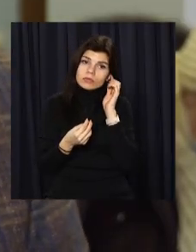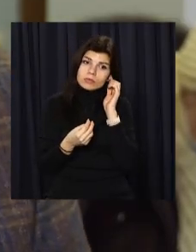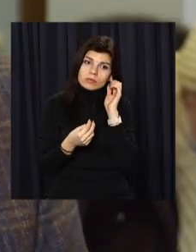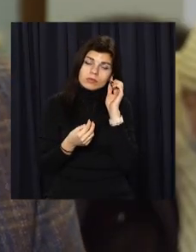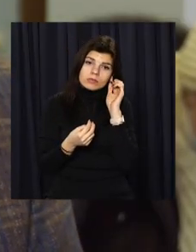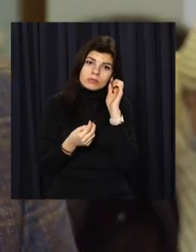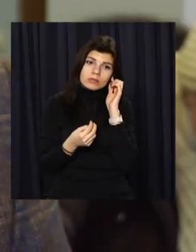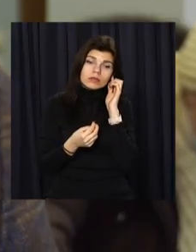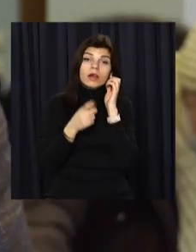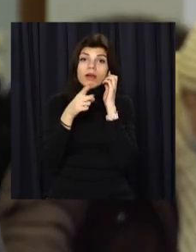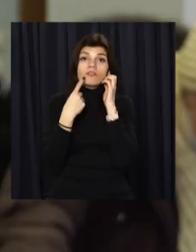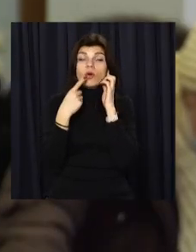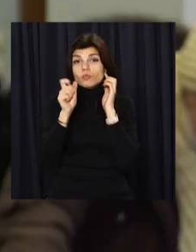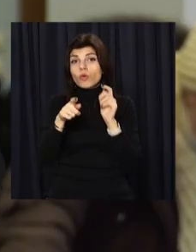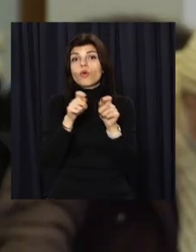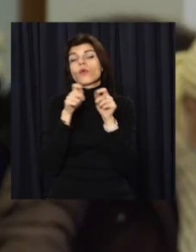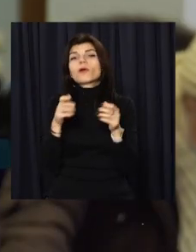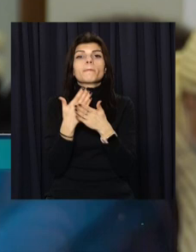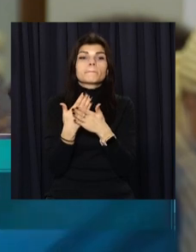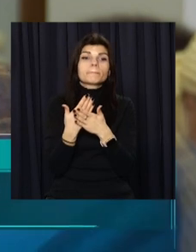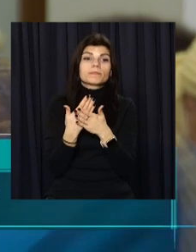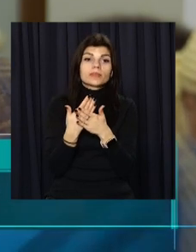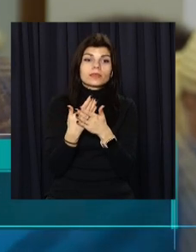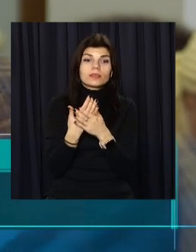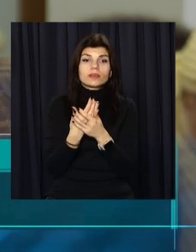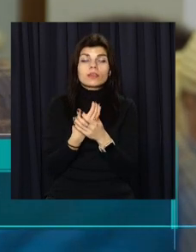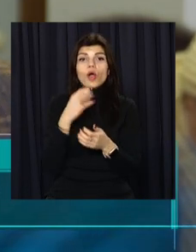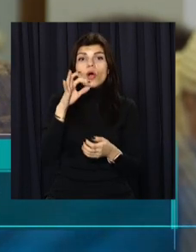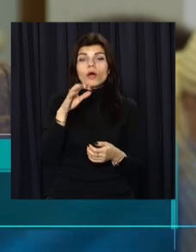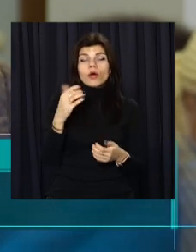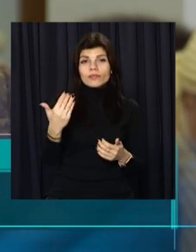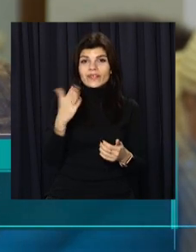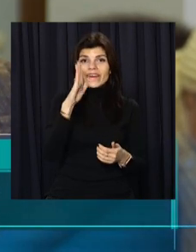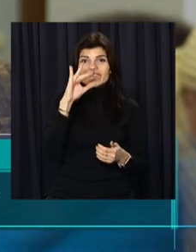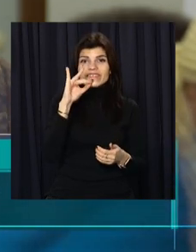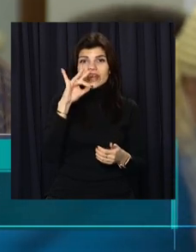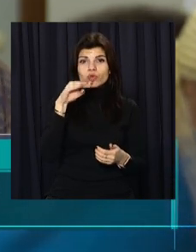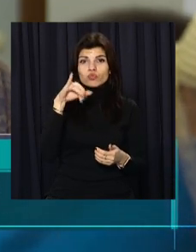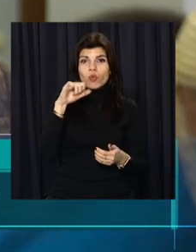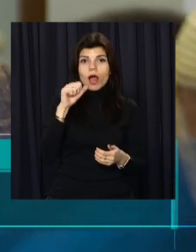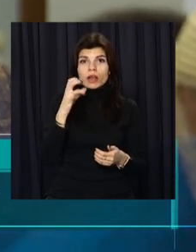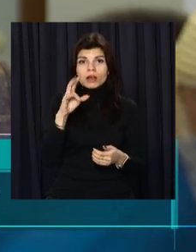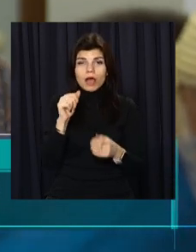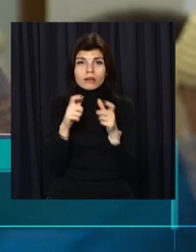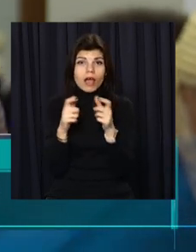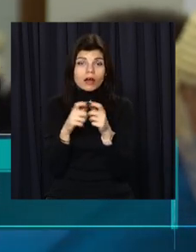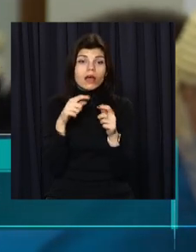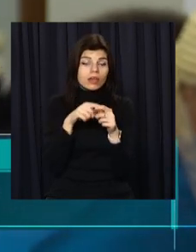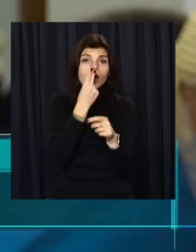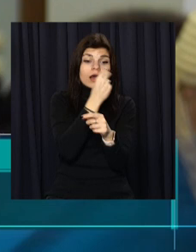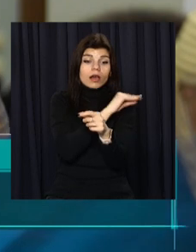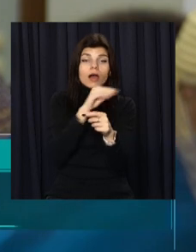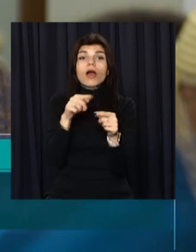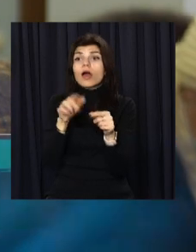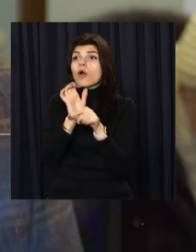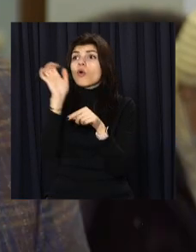картку і переказуйте на неї лише суму, необхідну для оплати товару в мережі інтернет. Не